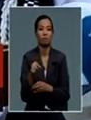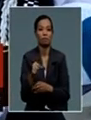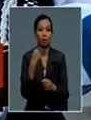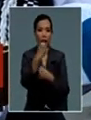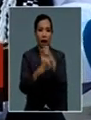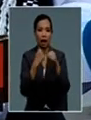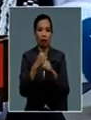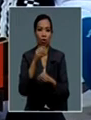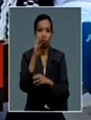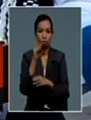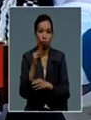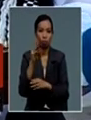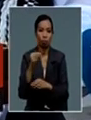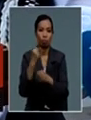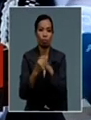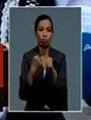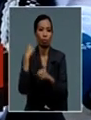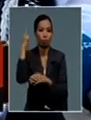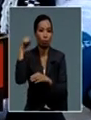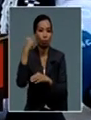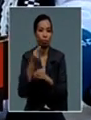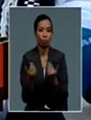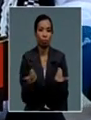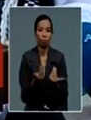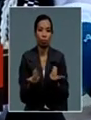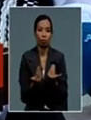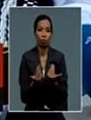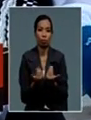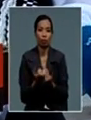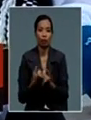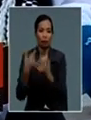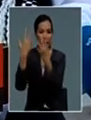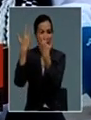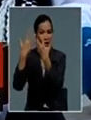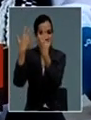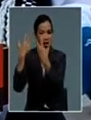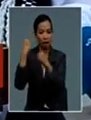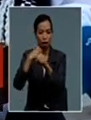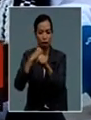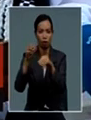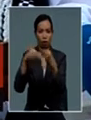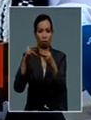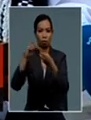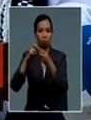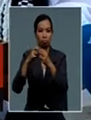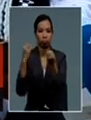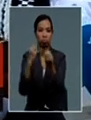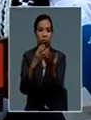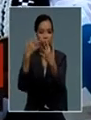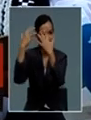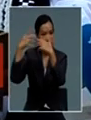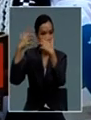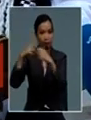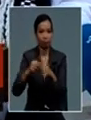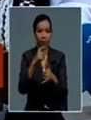ย66ปีและนางสาวยูเลียซึ่งเป็นบุตรสาวถูกโจมตีด้วยสารทำลายประสาทนะคะนอกจากทั้งสองคนนี้มีอีกหนึ่